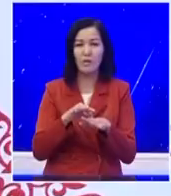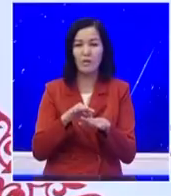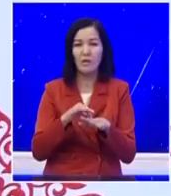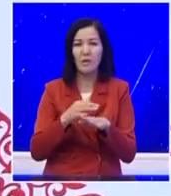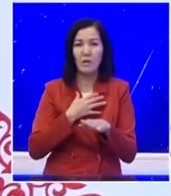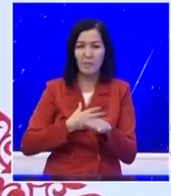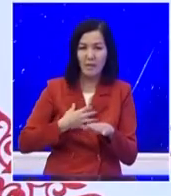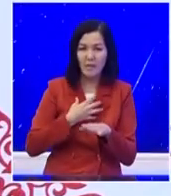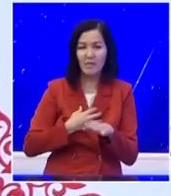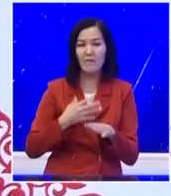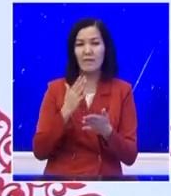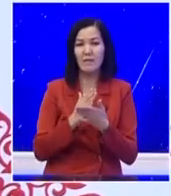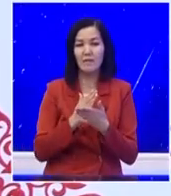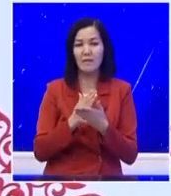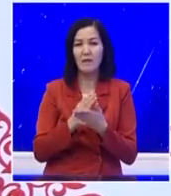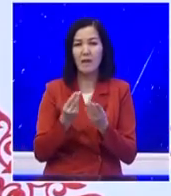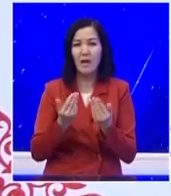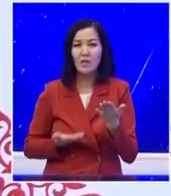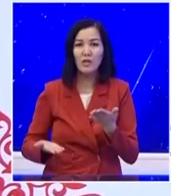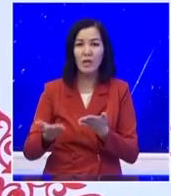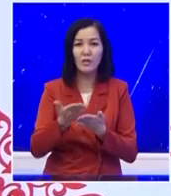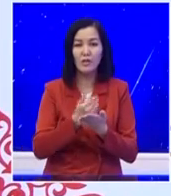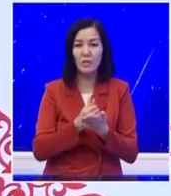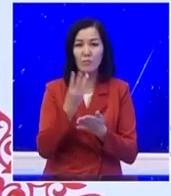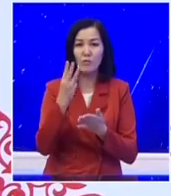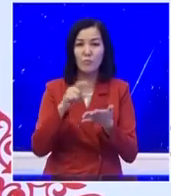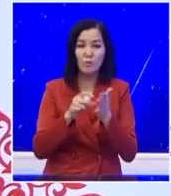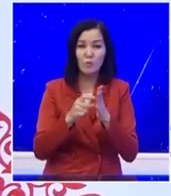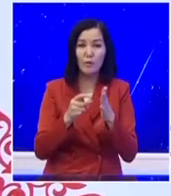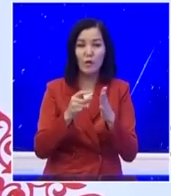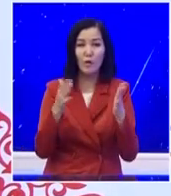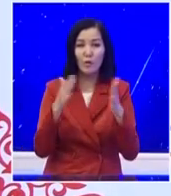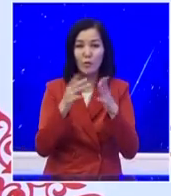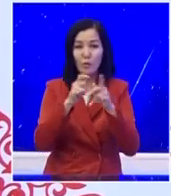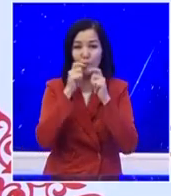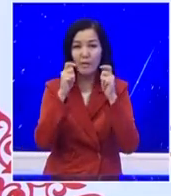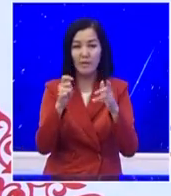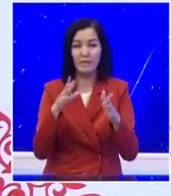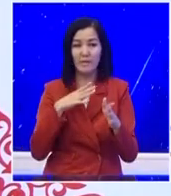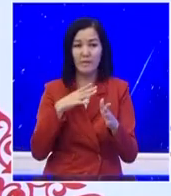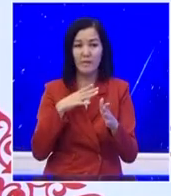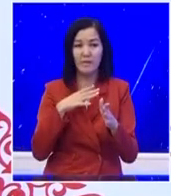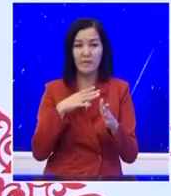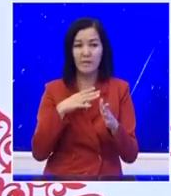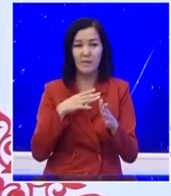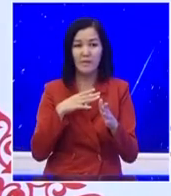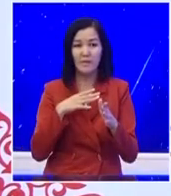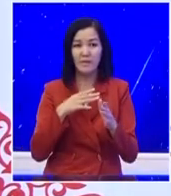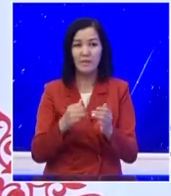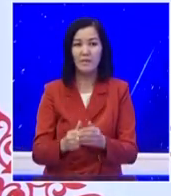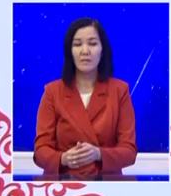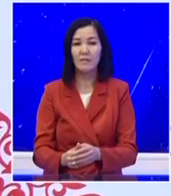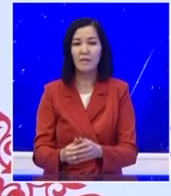Осы үй бұйырса екен, осыған қалай несесе екен деп талай күшіміз салдық. Енді алан қалауымен осы бір баспанасы бұйырды.